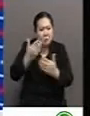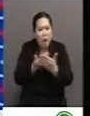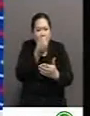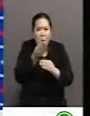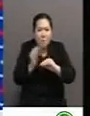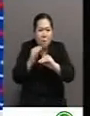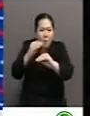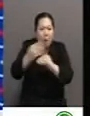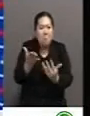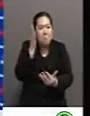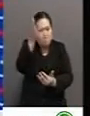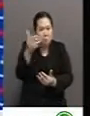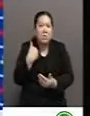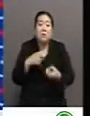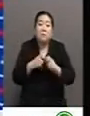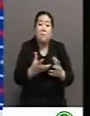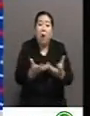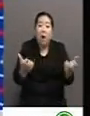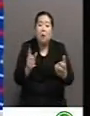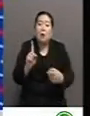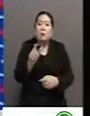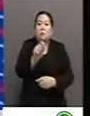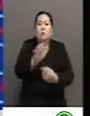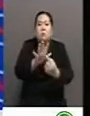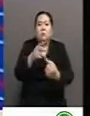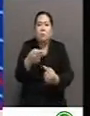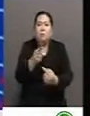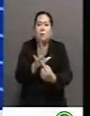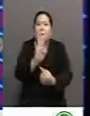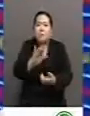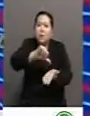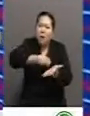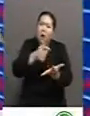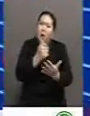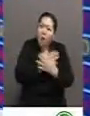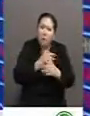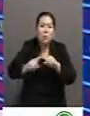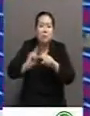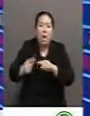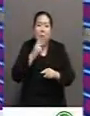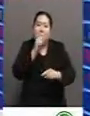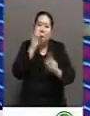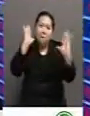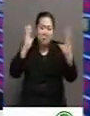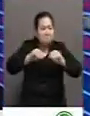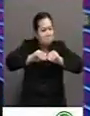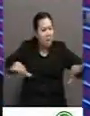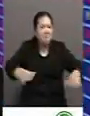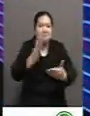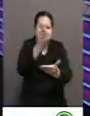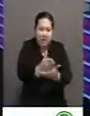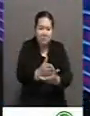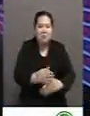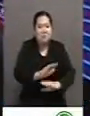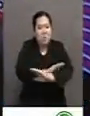แต่ล่าสุดยังมีสถานการณ์ความแตกแยกในโลกอาหรับนะคะที่หลายประเทศสำคัญในกลุ่มนี้นะคะประกาศตัดความสัมพันธ์ทางการทูตกับประเทศ